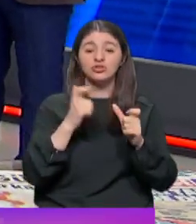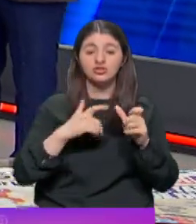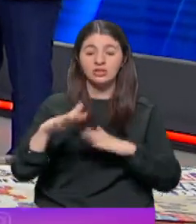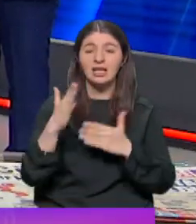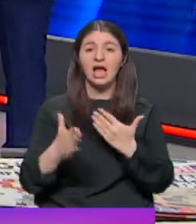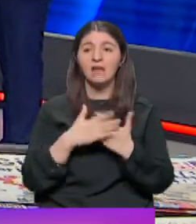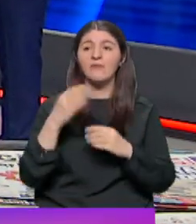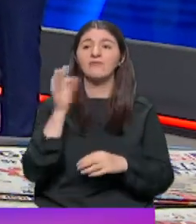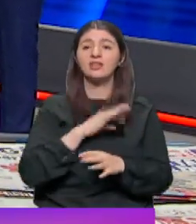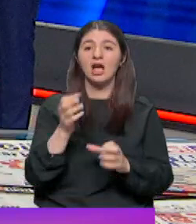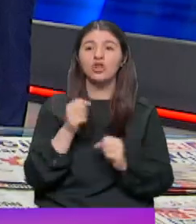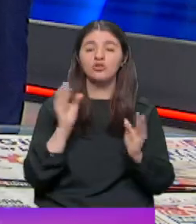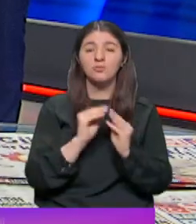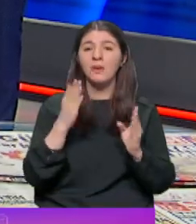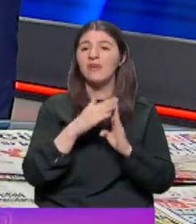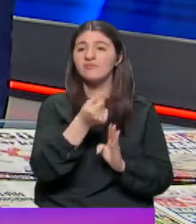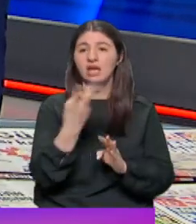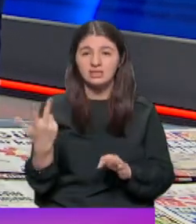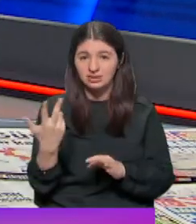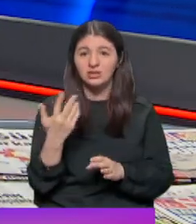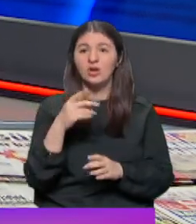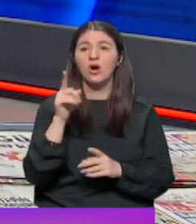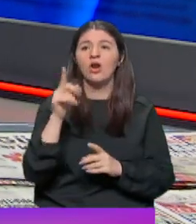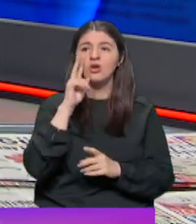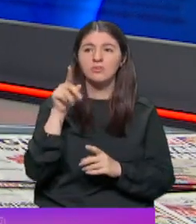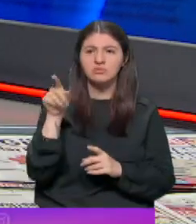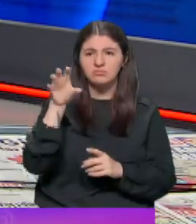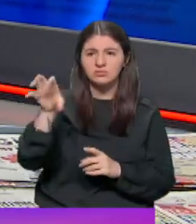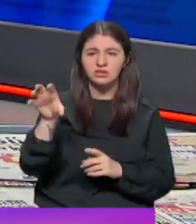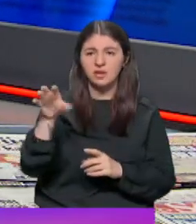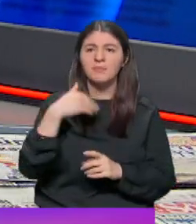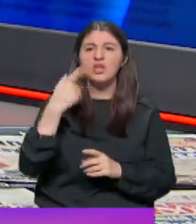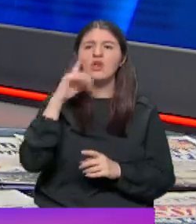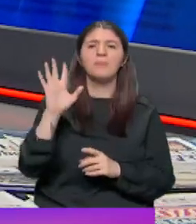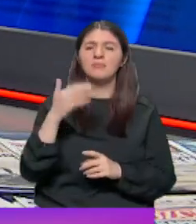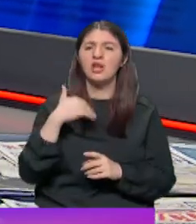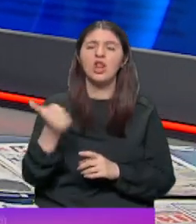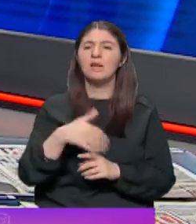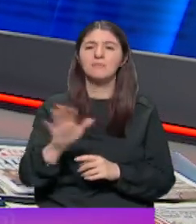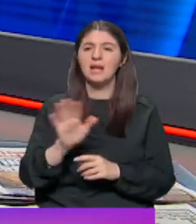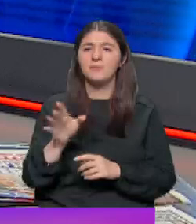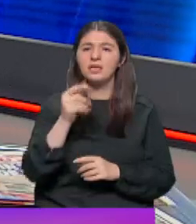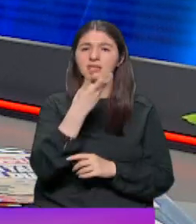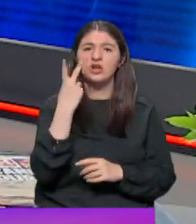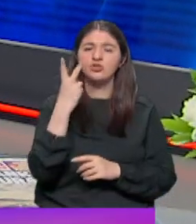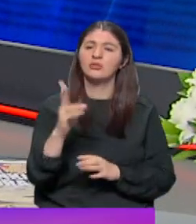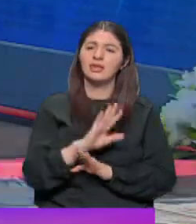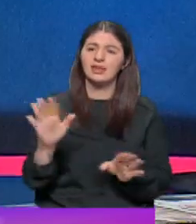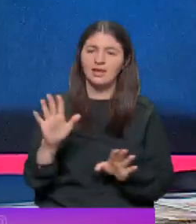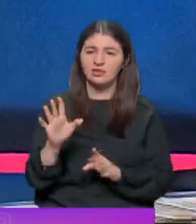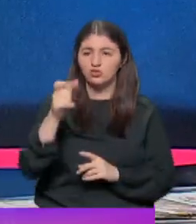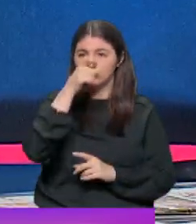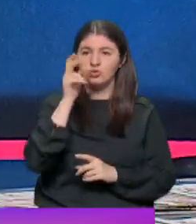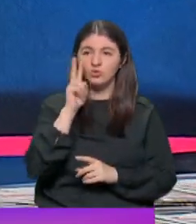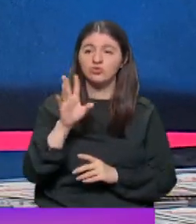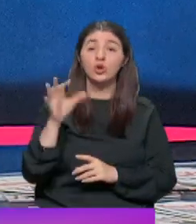yardımlardan faydalanan toplam hane sayısının oraya görebilir miyiz arkadaşlar? Beni görmeyin. Ben önemli değilim. Rakamları görsün